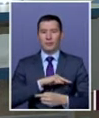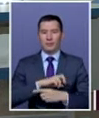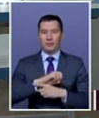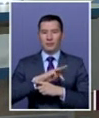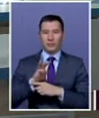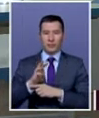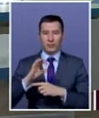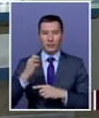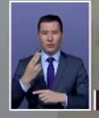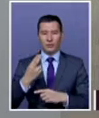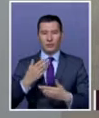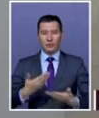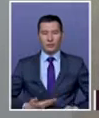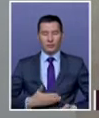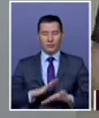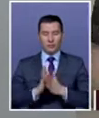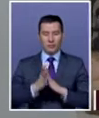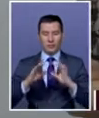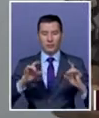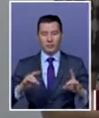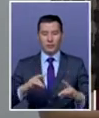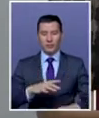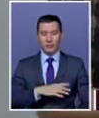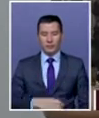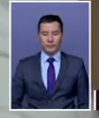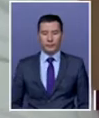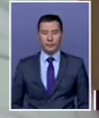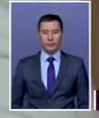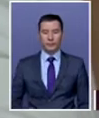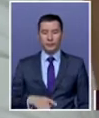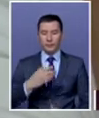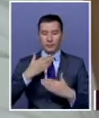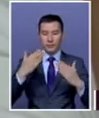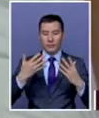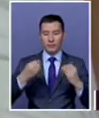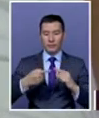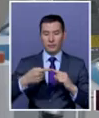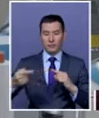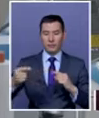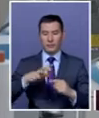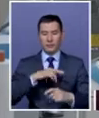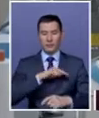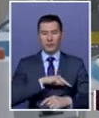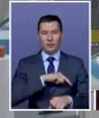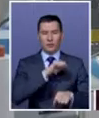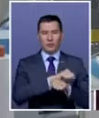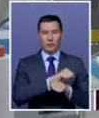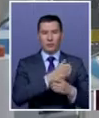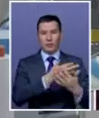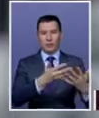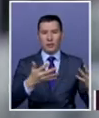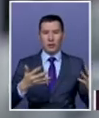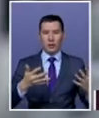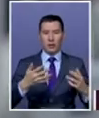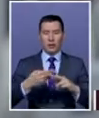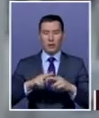социального благосостояния Даньяр Алькебайулы. Он подчеркнул, что в последние дни в связи с приостановкой деятельности ряда предприятий вопрос